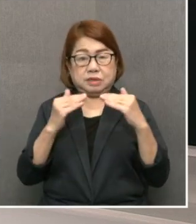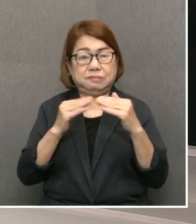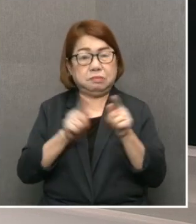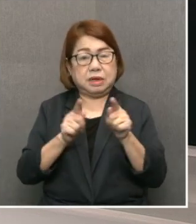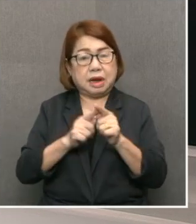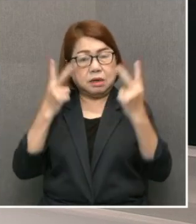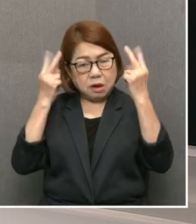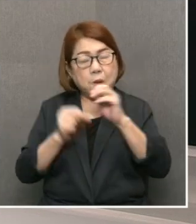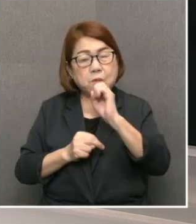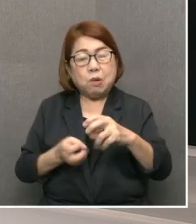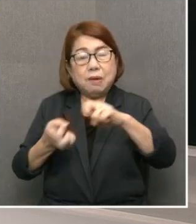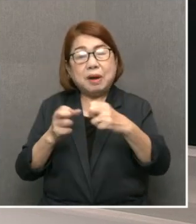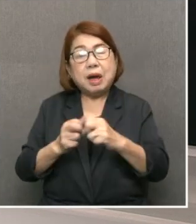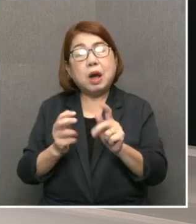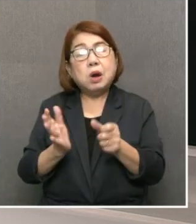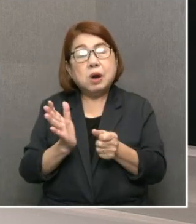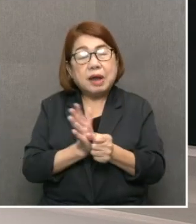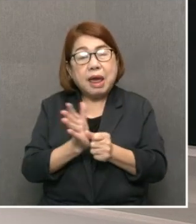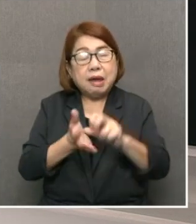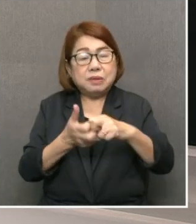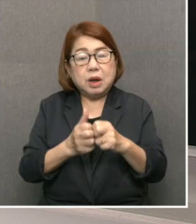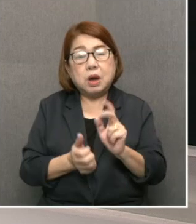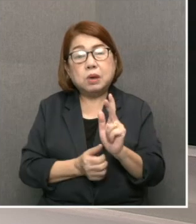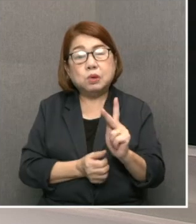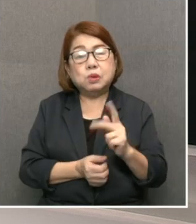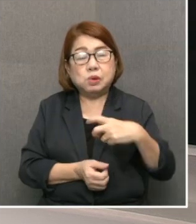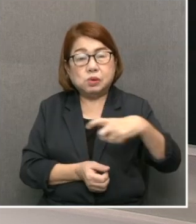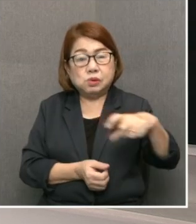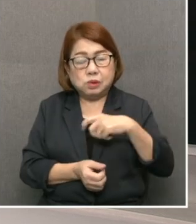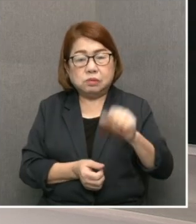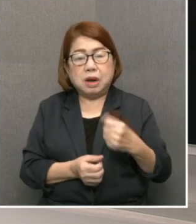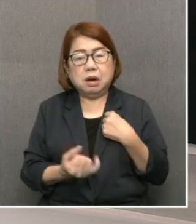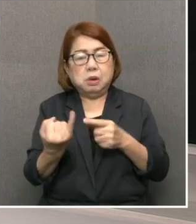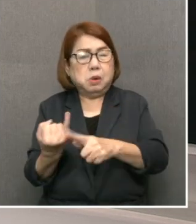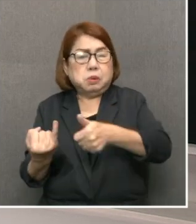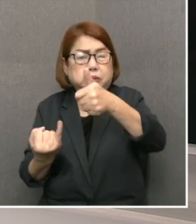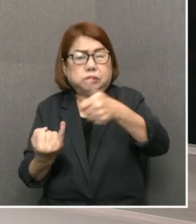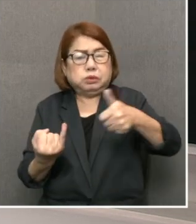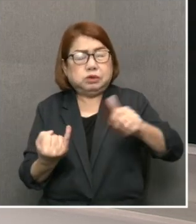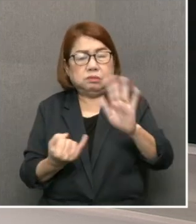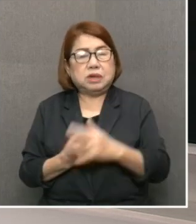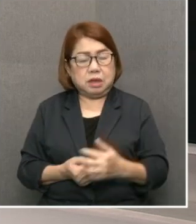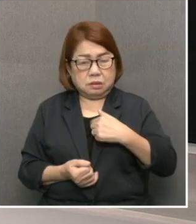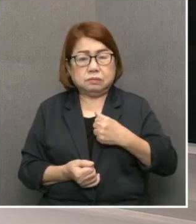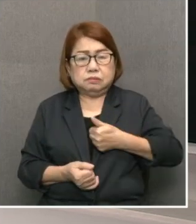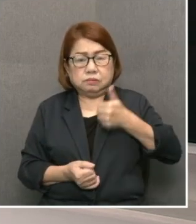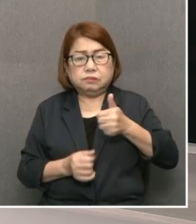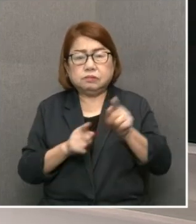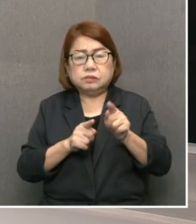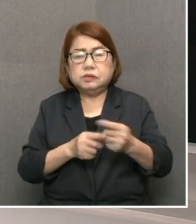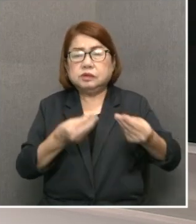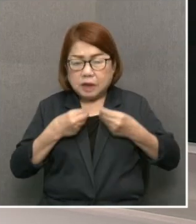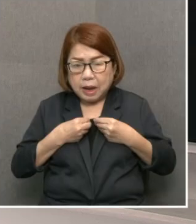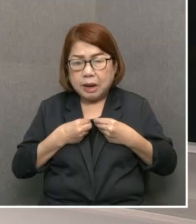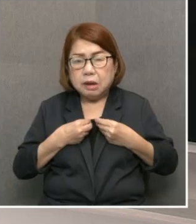การแก้ปัญหานี่นอกระบบเนี่ยจะทำให้กับลูกหนี้ได้รับผลประโยชน์เท่านั้นแต่เจ้าหนี้ก็ได้รับผลประโยชน์และได้รับความเป็นธรรมเ